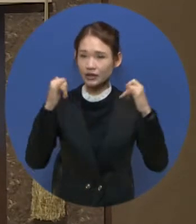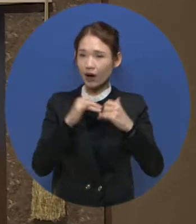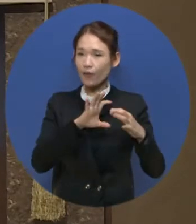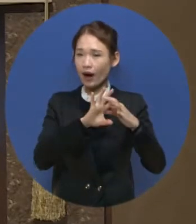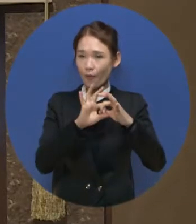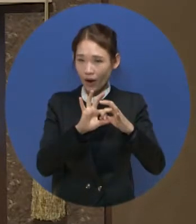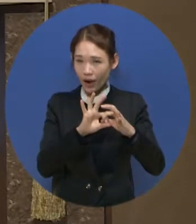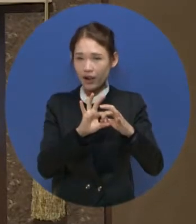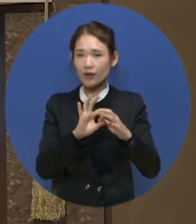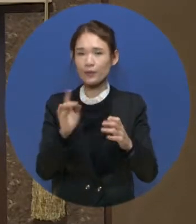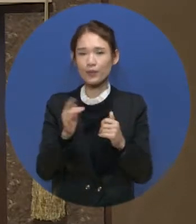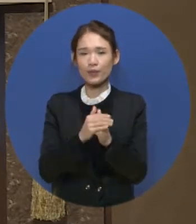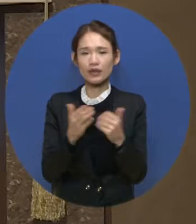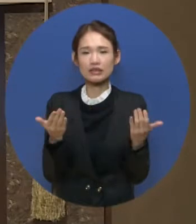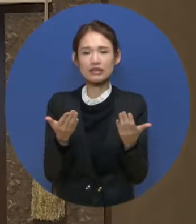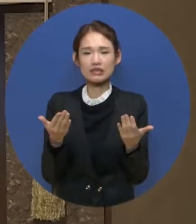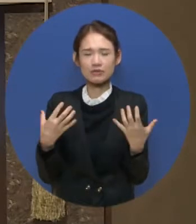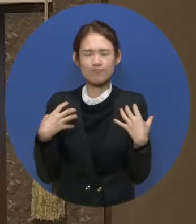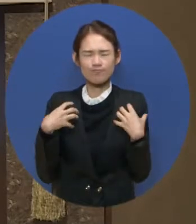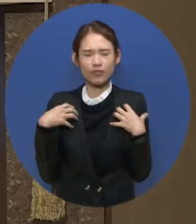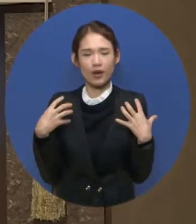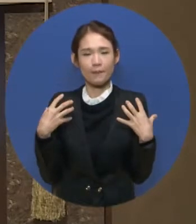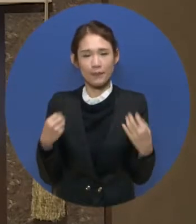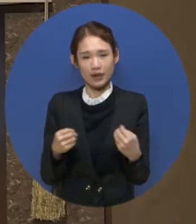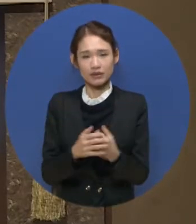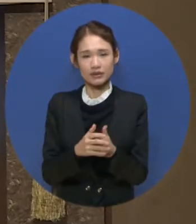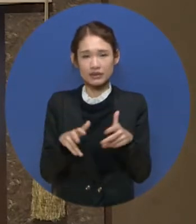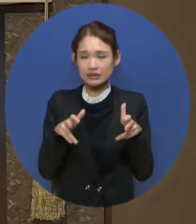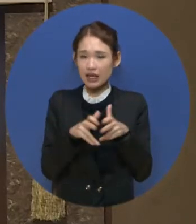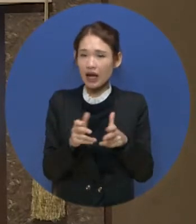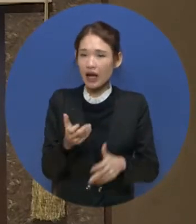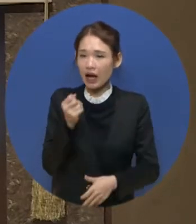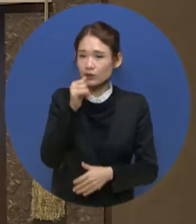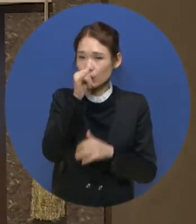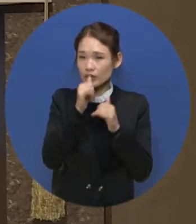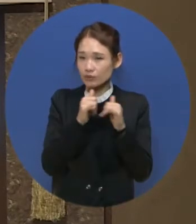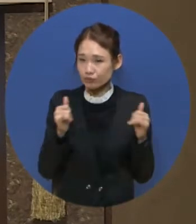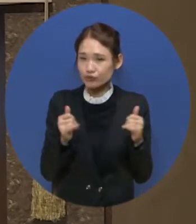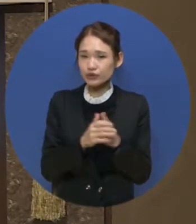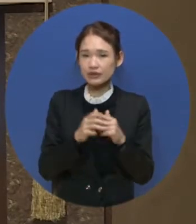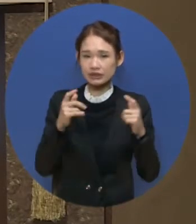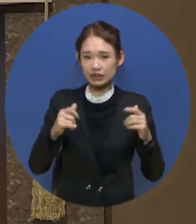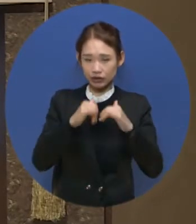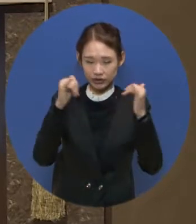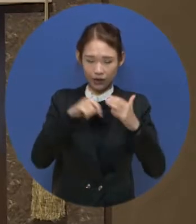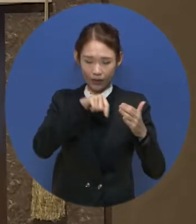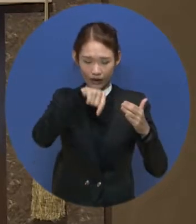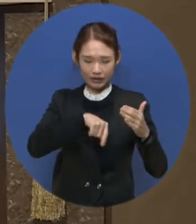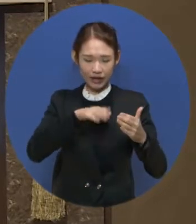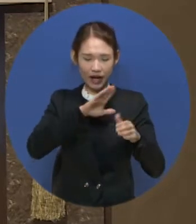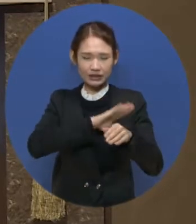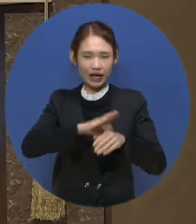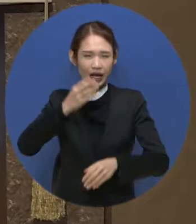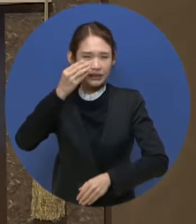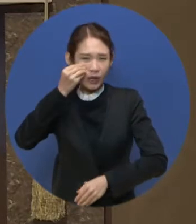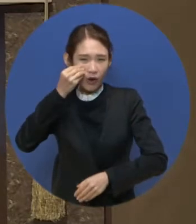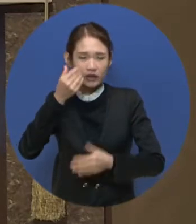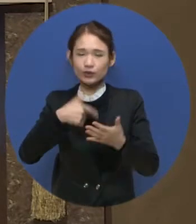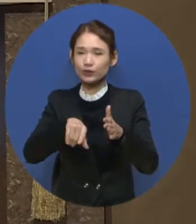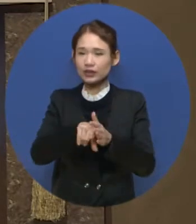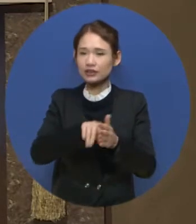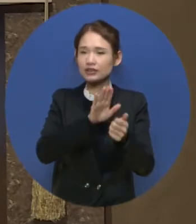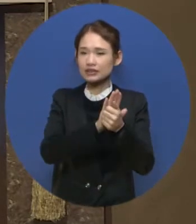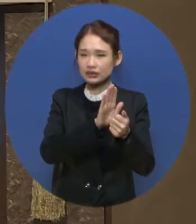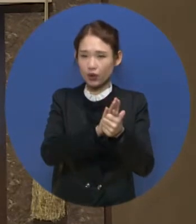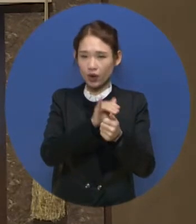관련된 그런 또 일들도 많이 합니다. 장애를 갖고 있는 분들이 지역사회 안에서 잘 적응하실 수 있도록 지원도 하지만 네.